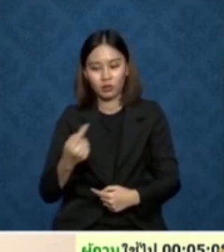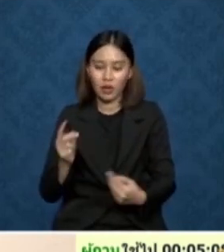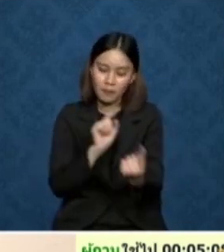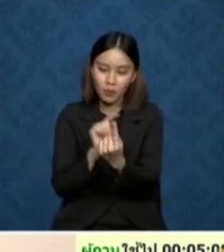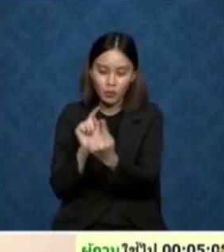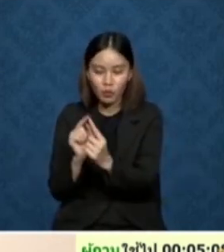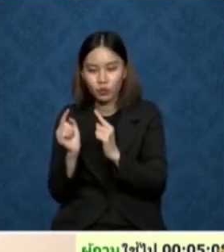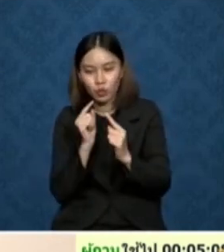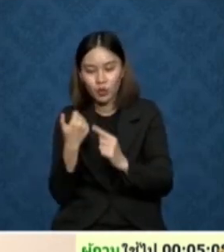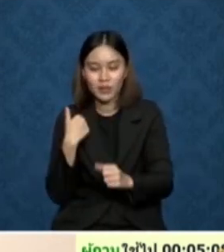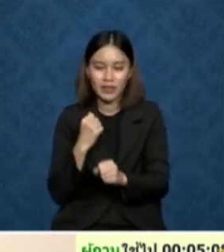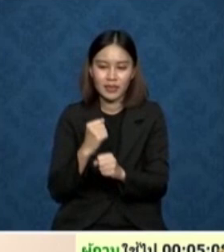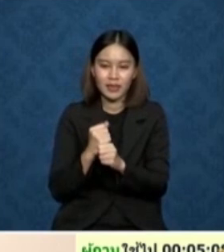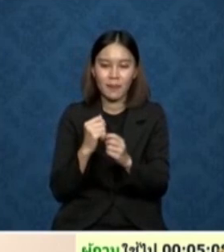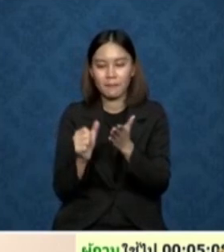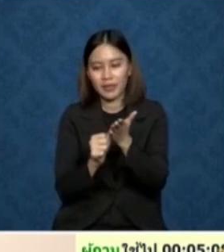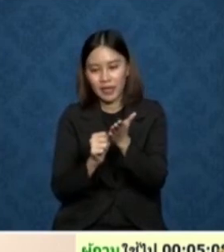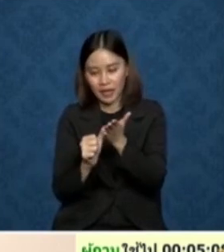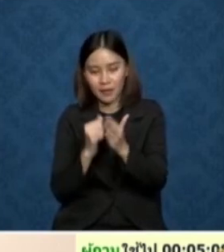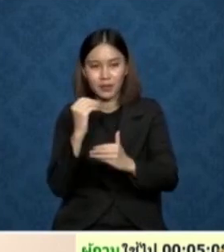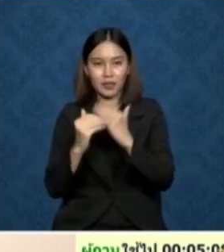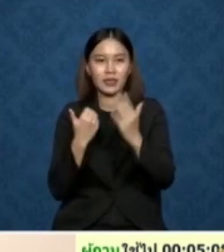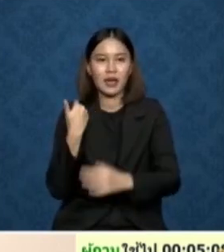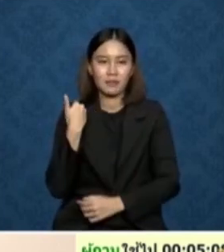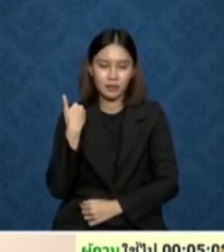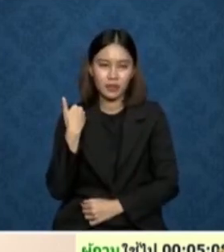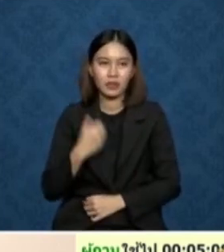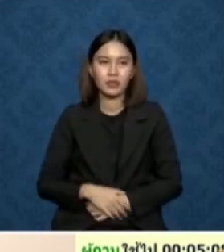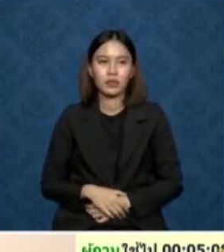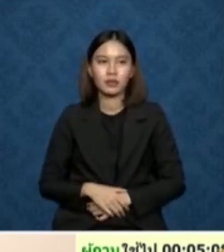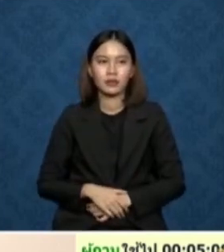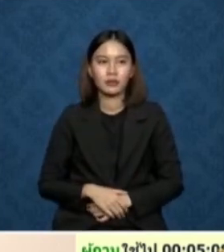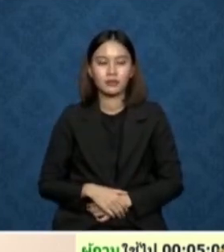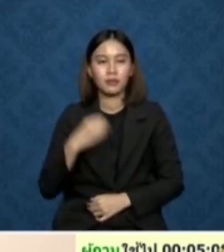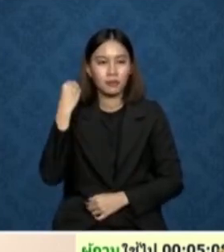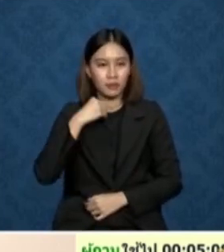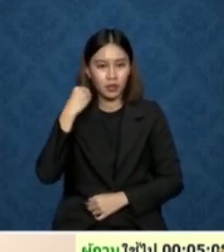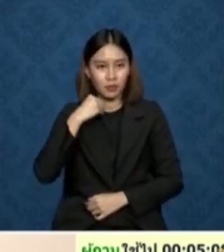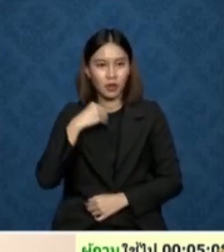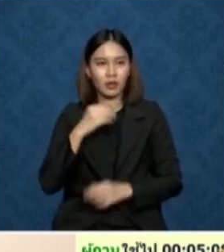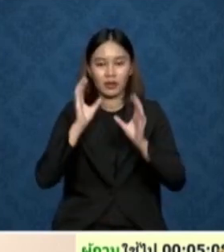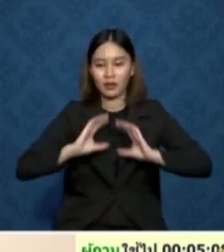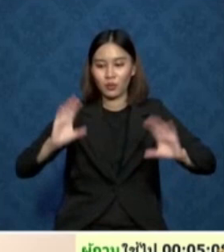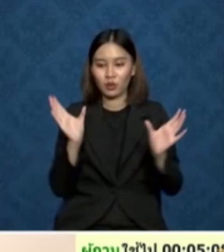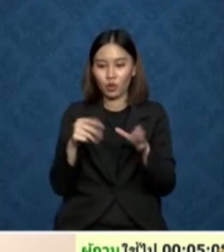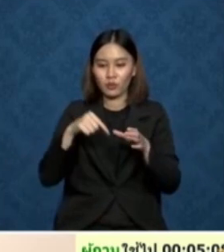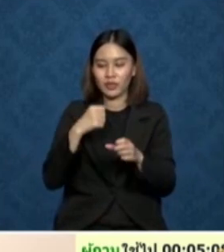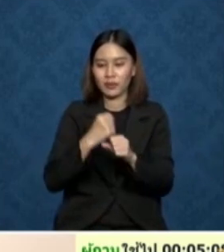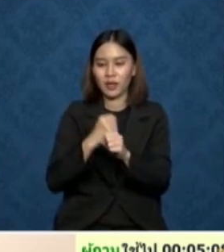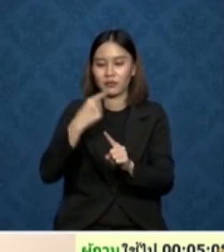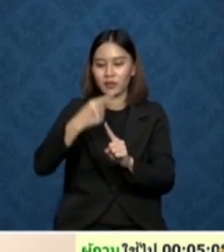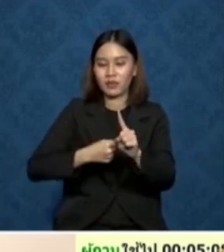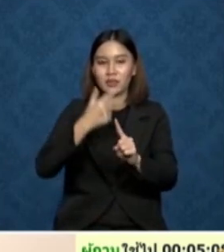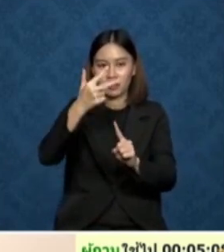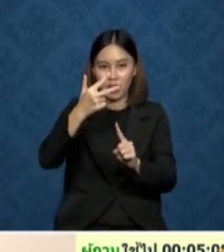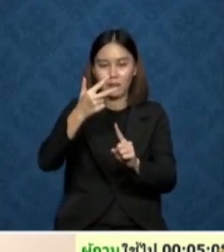นและเราก็ να้มีการนำเนิการในการแ้ไขที่ผ่านมาอย่างนี้หลายเรื่องหายครั้งรักฐบัตน Yanิมาสามเด